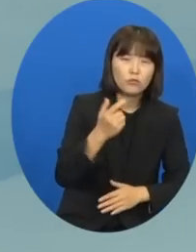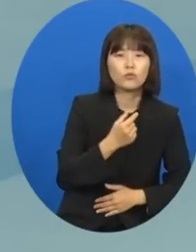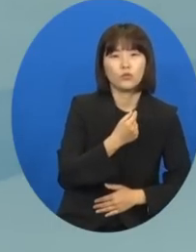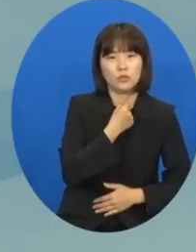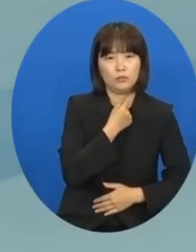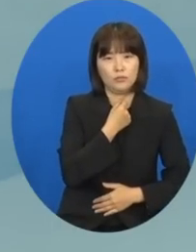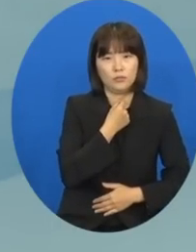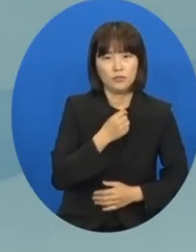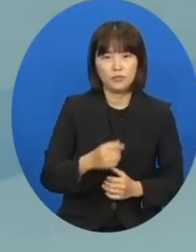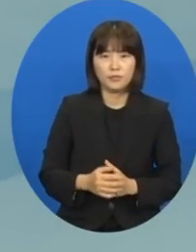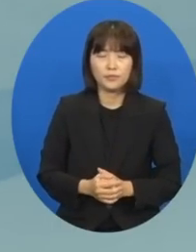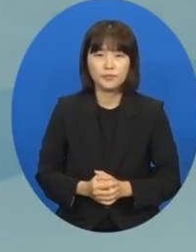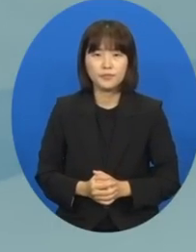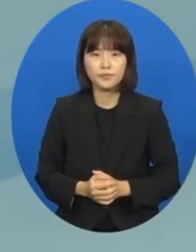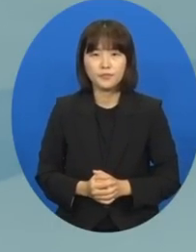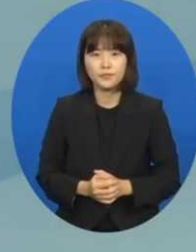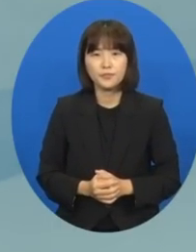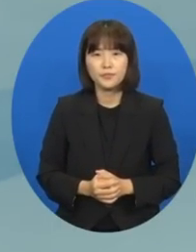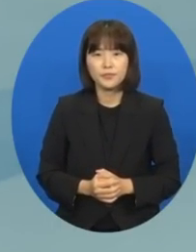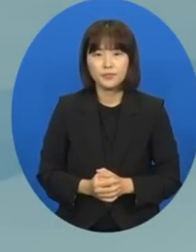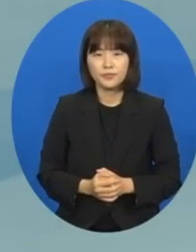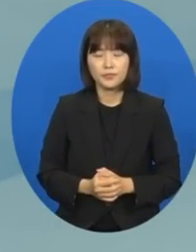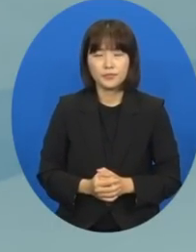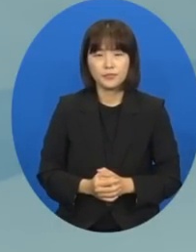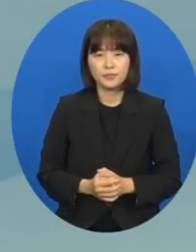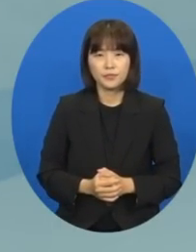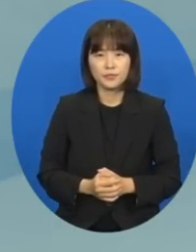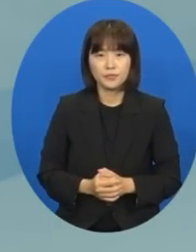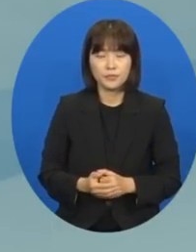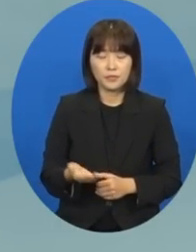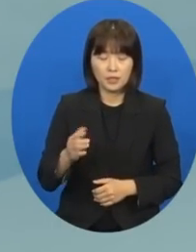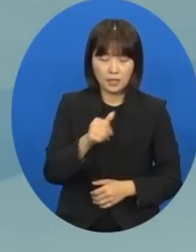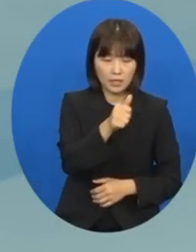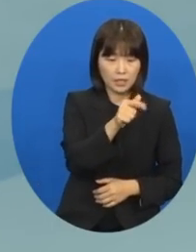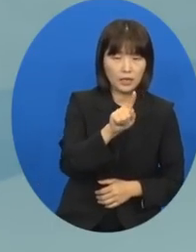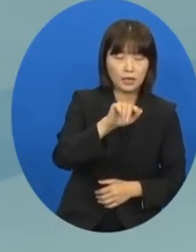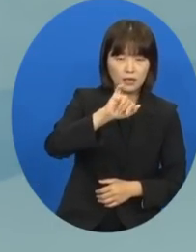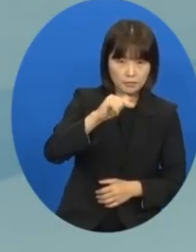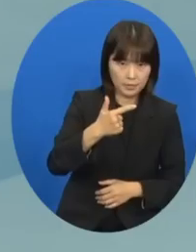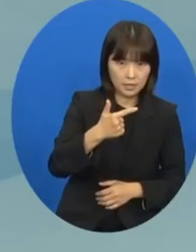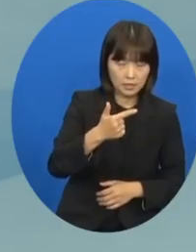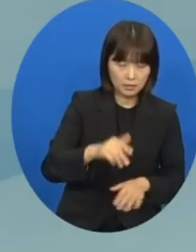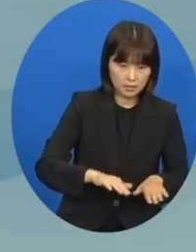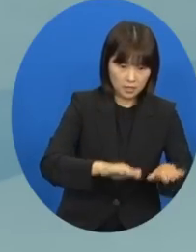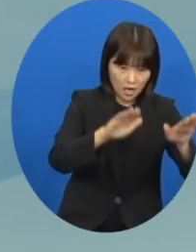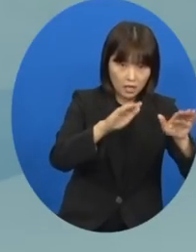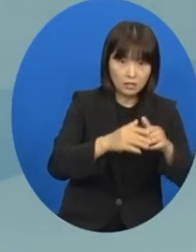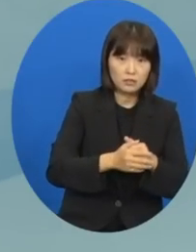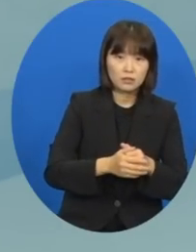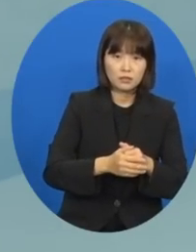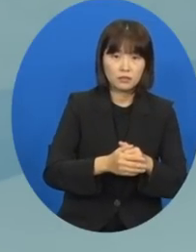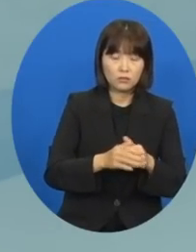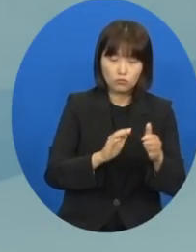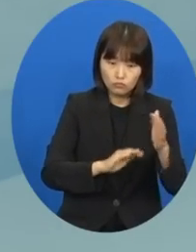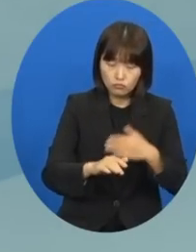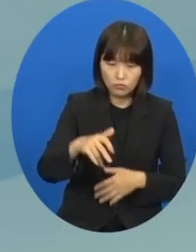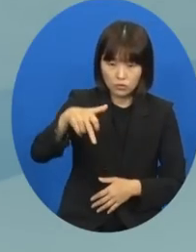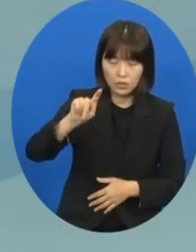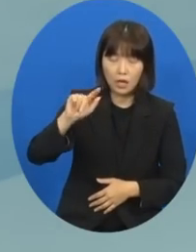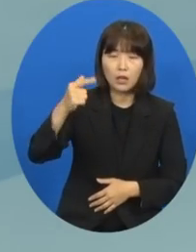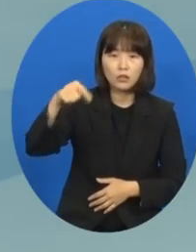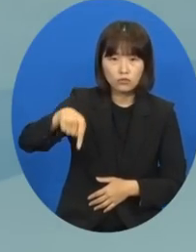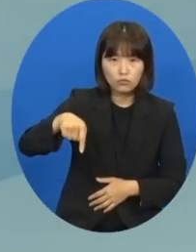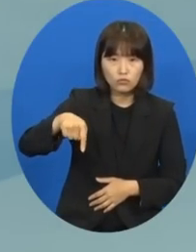놀림을 받으면서 자랐기 때문에. 그런데 그 하민이가 자라서요, 카누 충북 대표